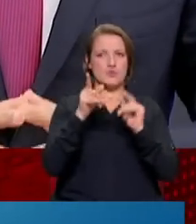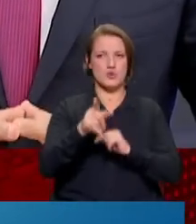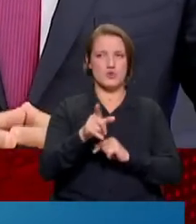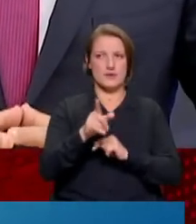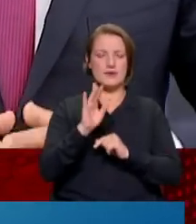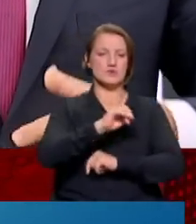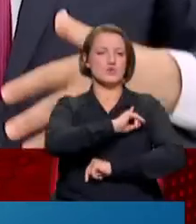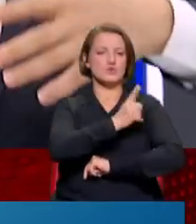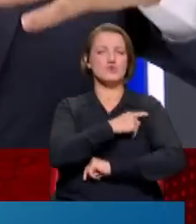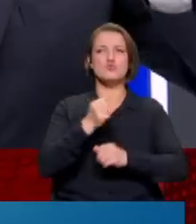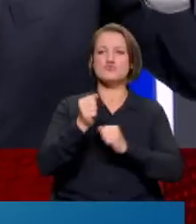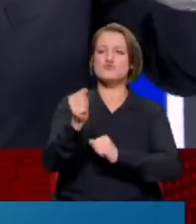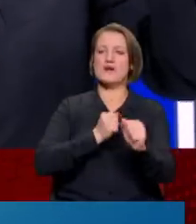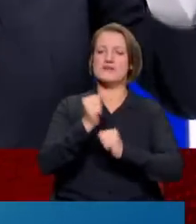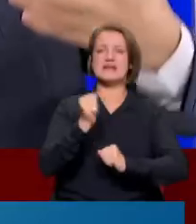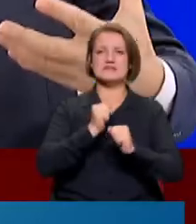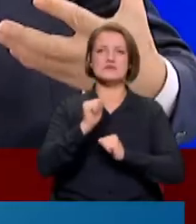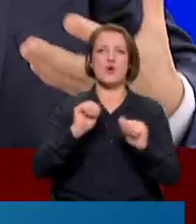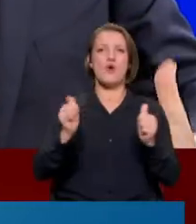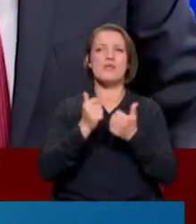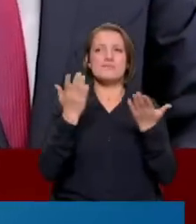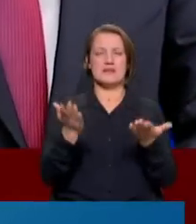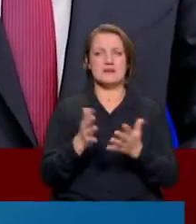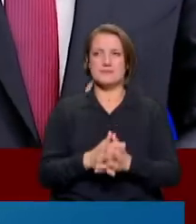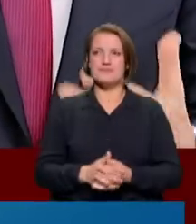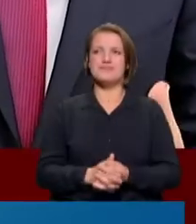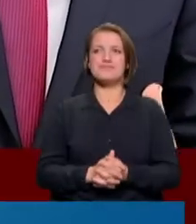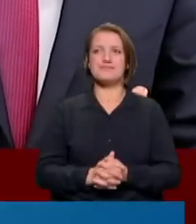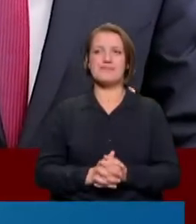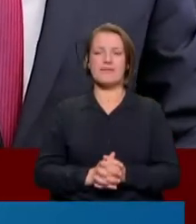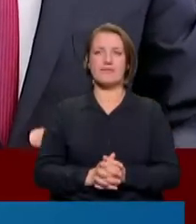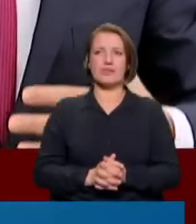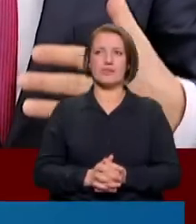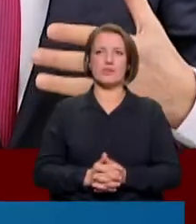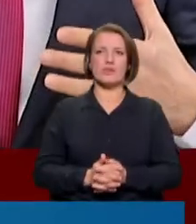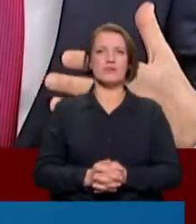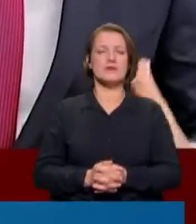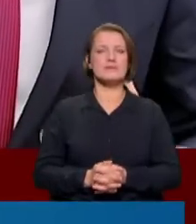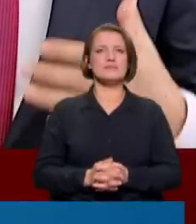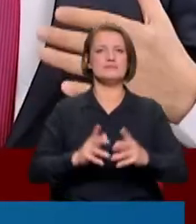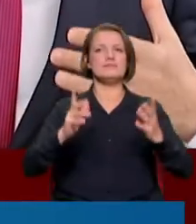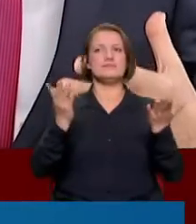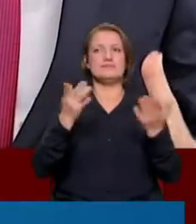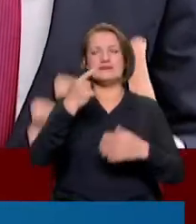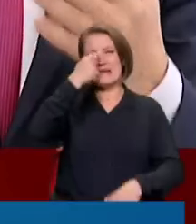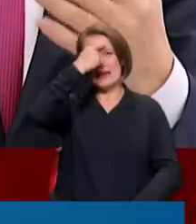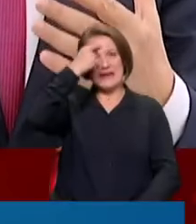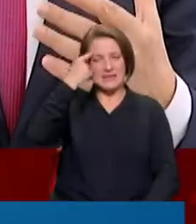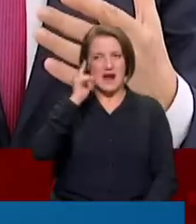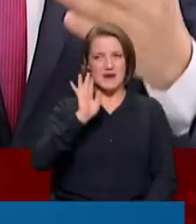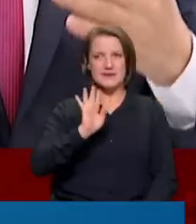güç mücadelesinde çok önemli bir coğrafi konuma sahip bir aktördür ama coğrafiya bir kaderdir